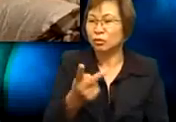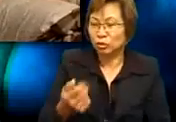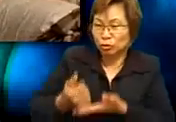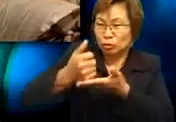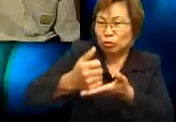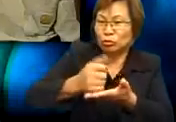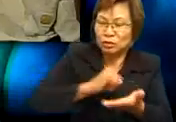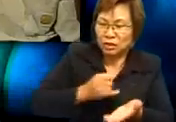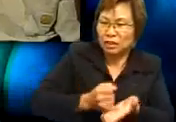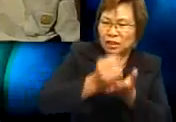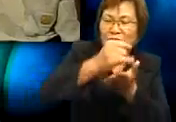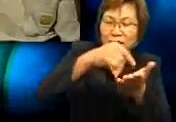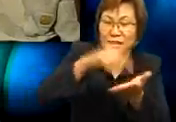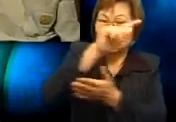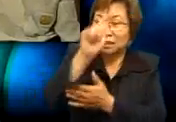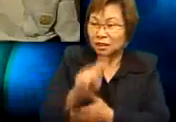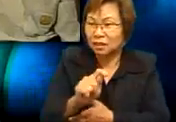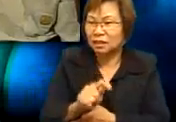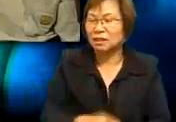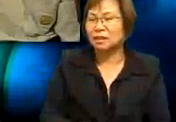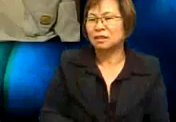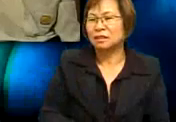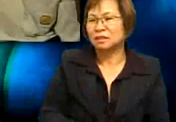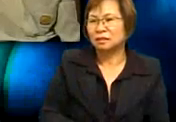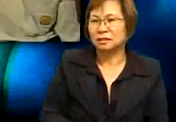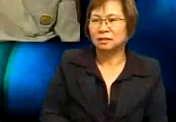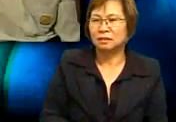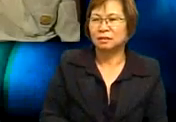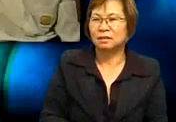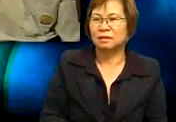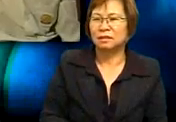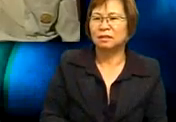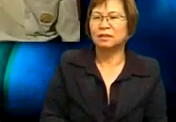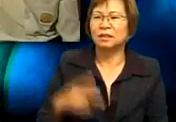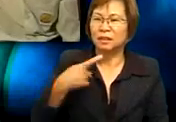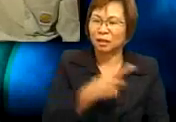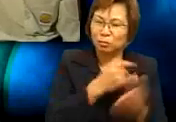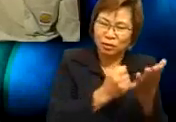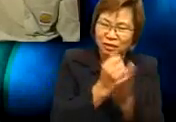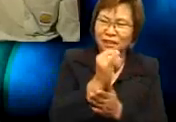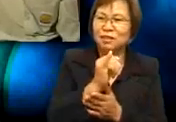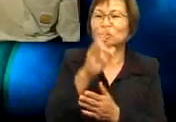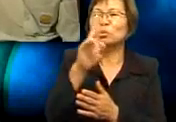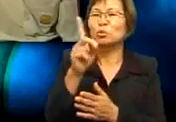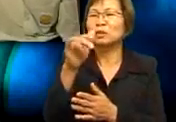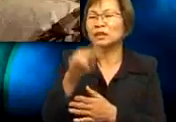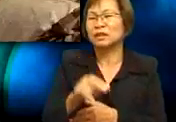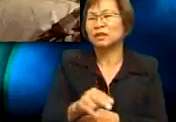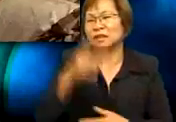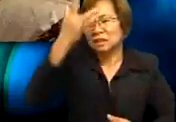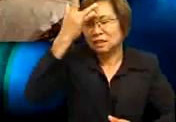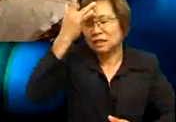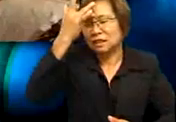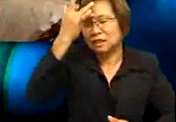Awak berdua tolong saya ni ikhlas ke? Sebab saya tak sedia. Kami ikhlas, Udin.